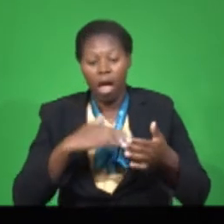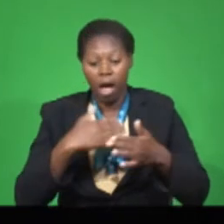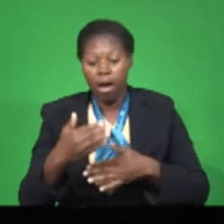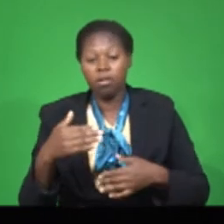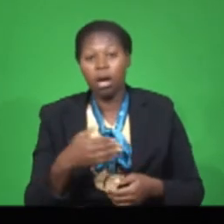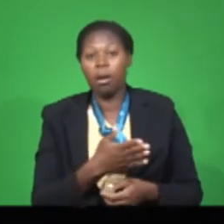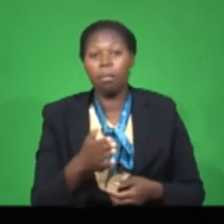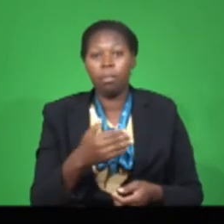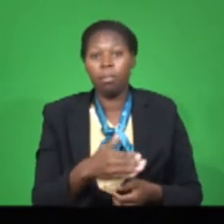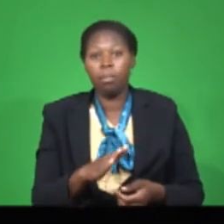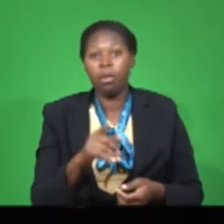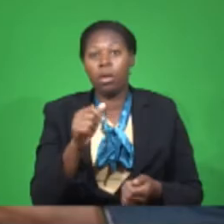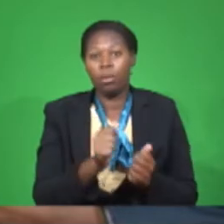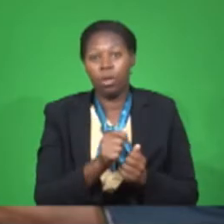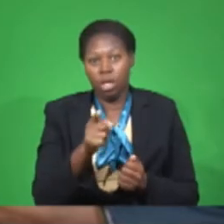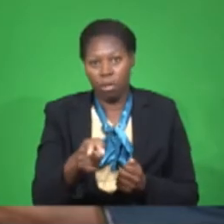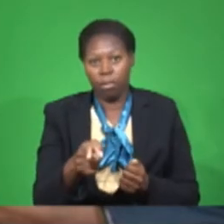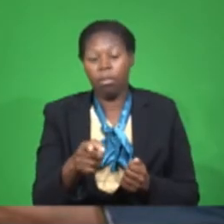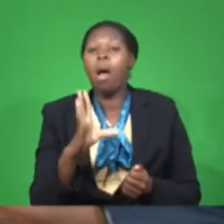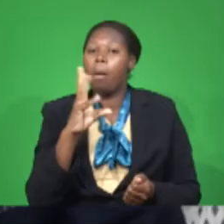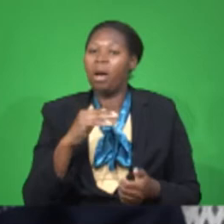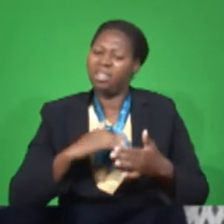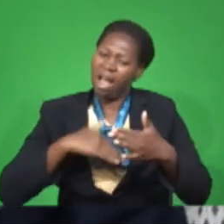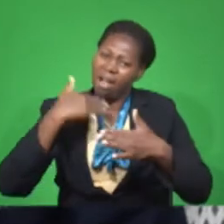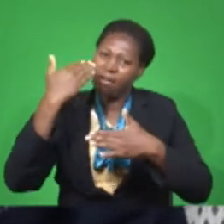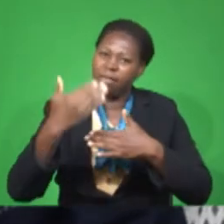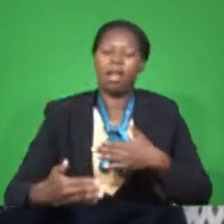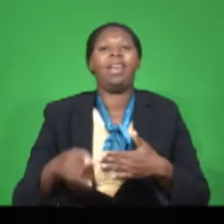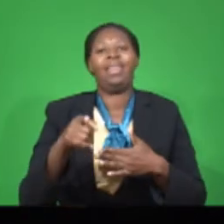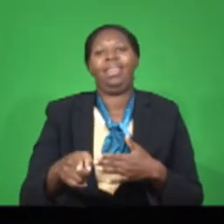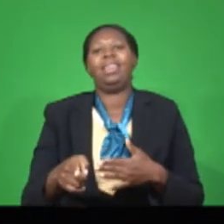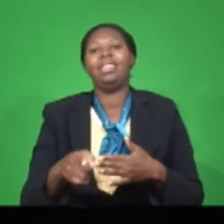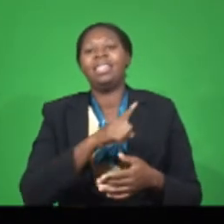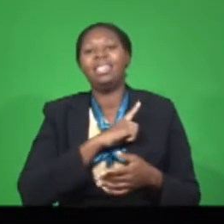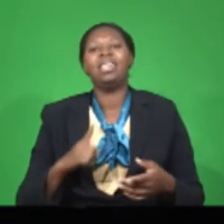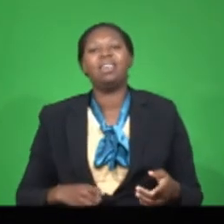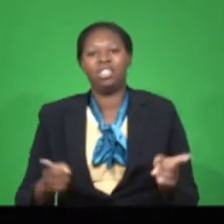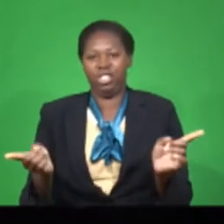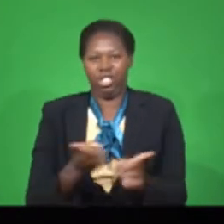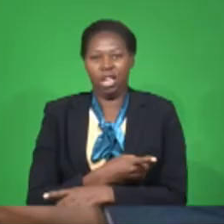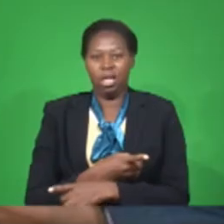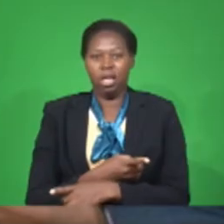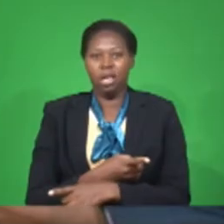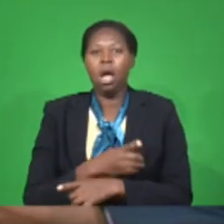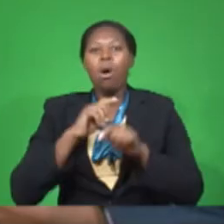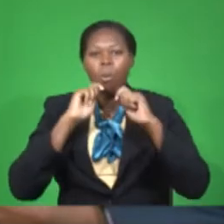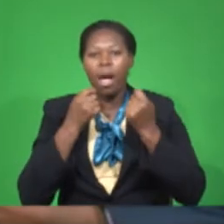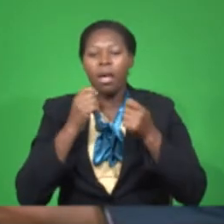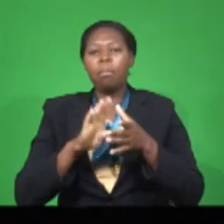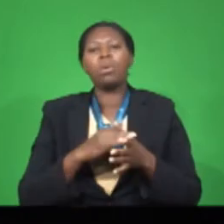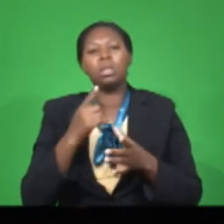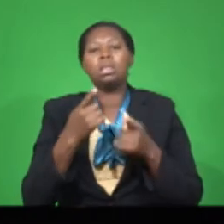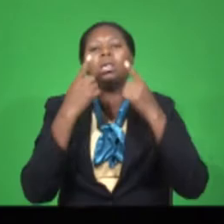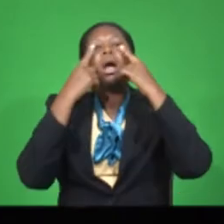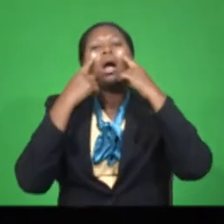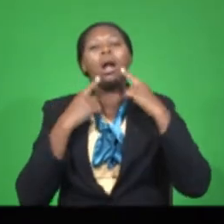Kuna mapisari maunzi vachiti piro yangu yaora nemisodzi. Kuchema. Chitema changu chiri kuramba kubuda mumurangariro mangu. Ndi